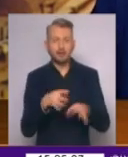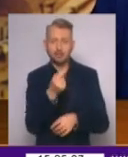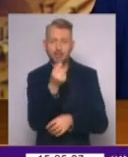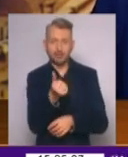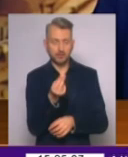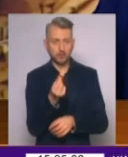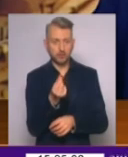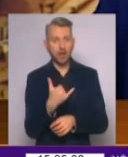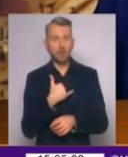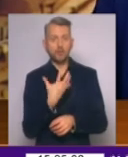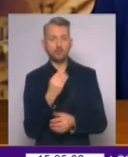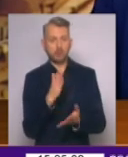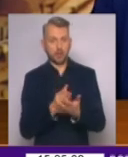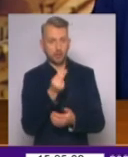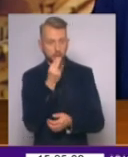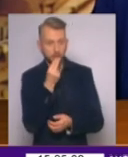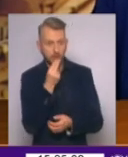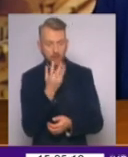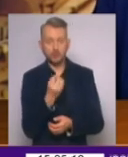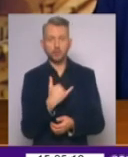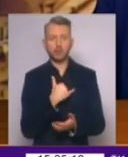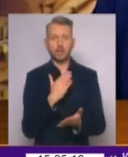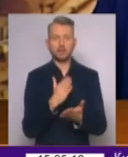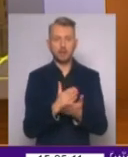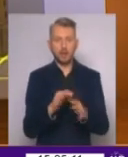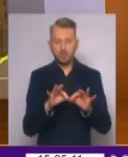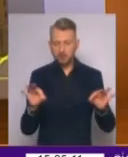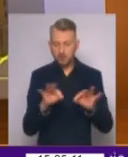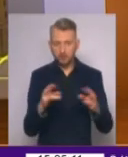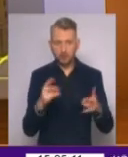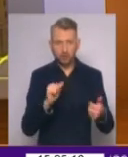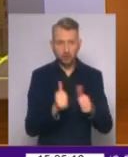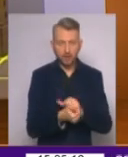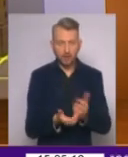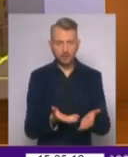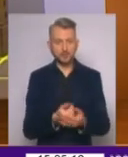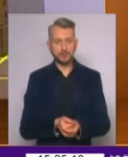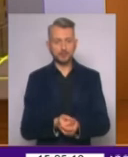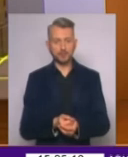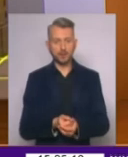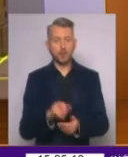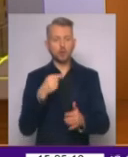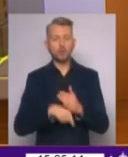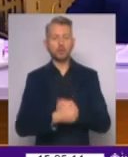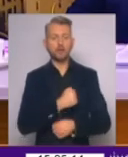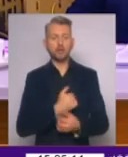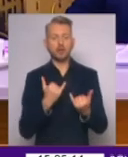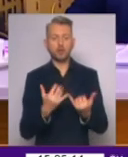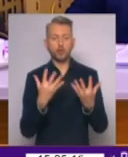А ще в нас є харчування. А ще в нас є білизни, яку треба поміняти. Угу. Тобто,